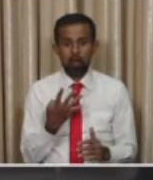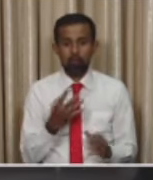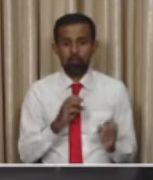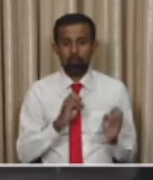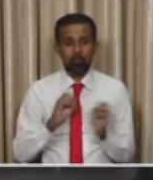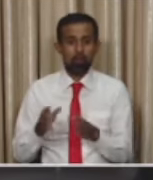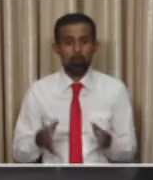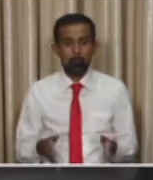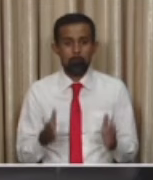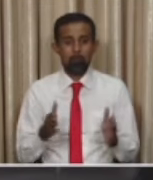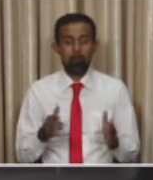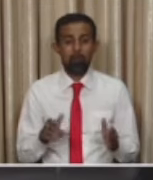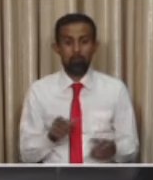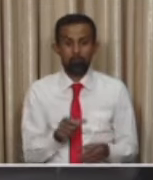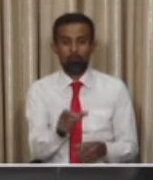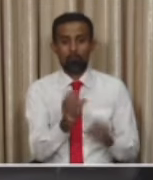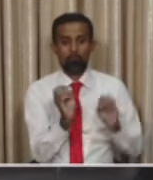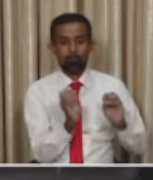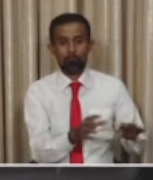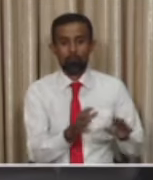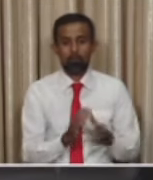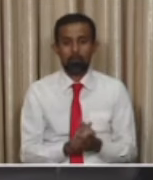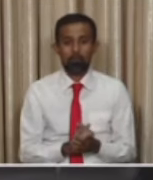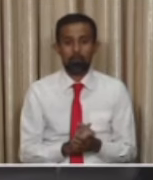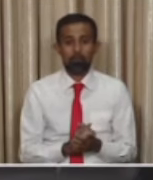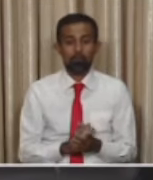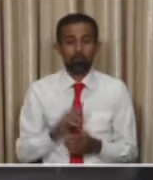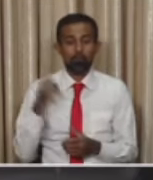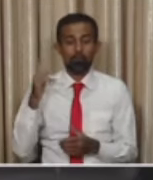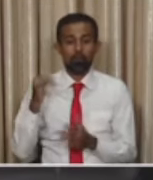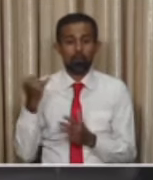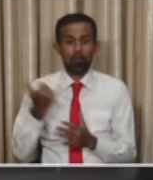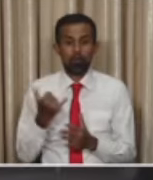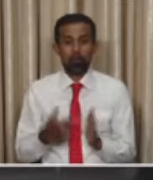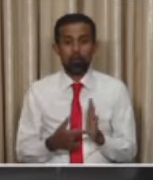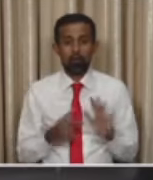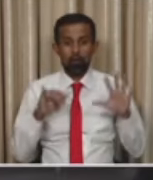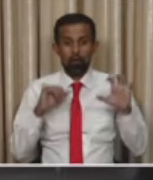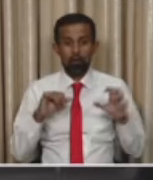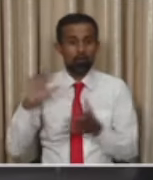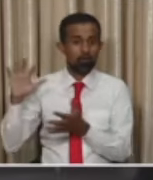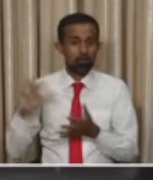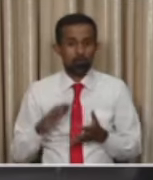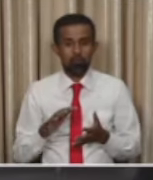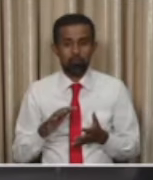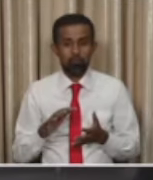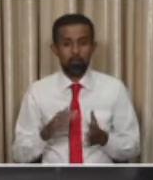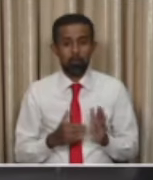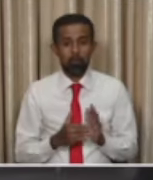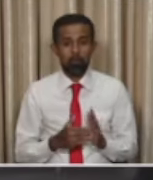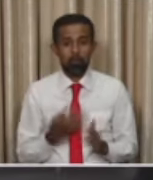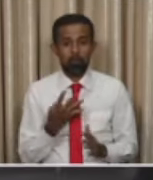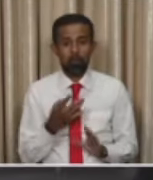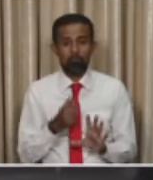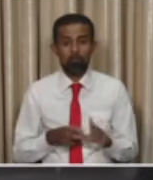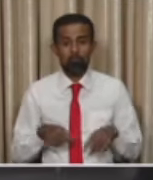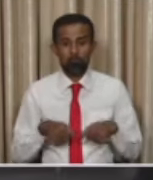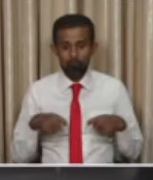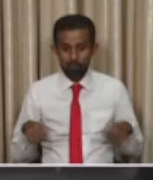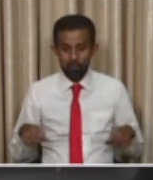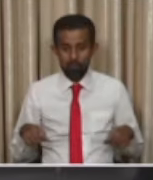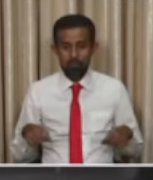පාරට. ඇලදොල වලට විසි කරනවා. හැබැයි අපි වෙන රටවල කසල ටොන් 6000ක් ආනයනය කරනවා ලංකාවට ඩොලර් මිලියන 4ක් වර්ෂයකට වීදම් කරලා.